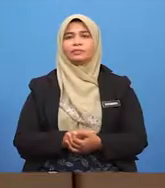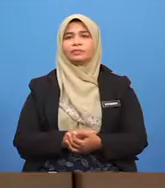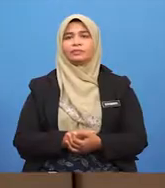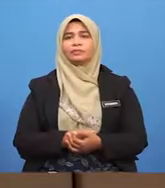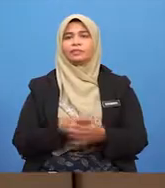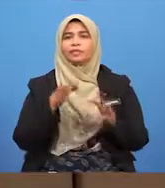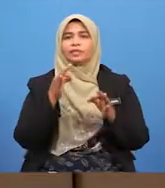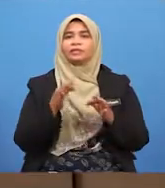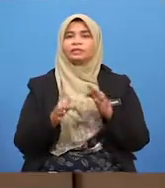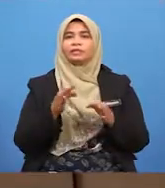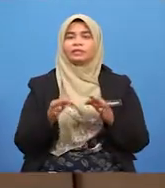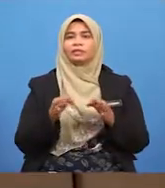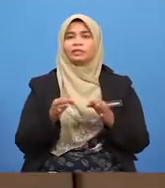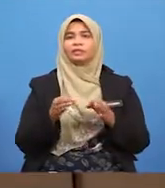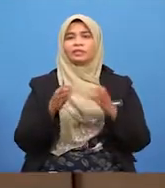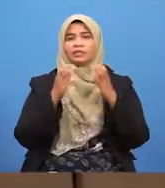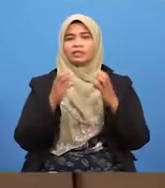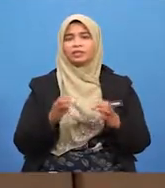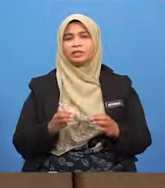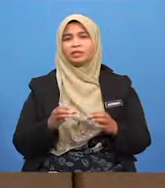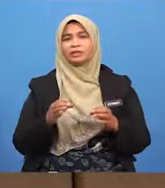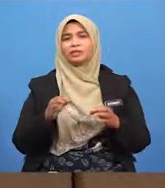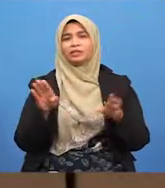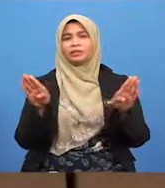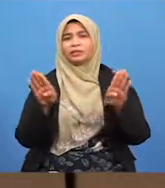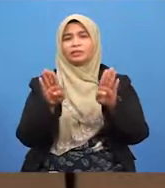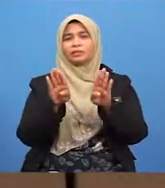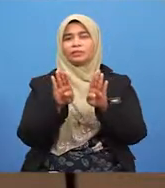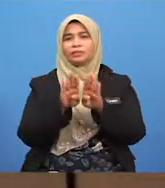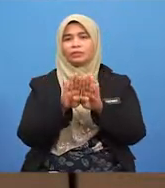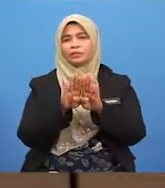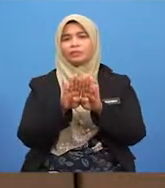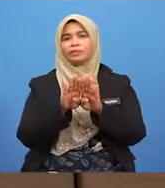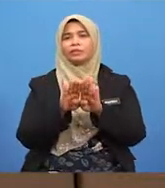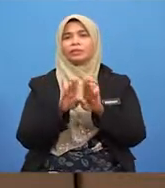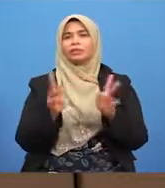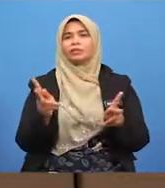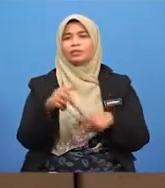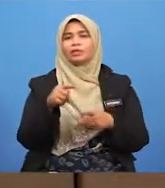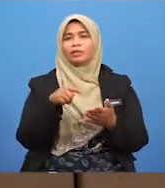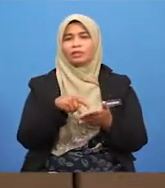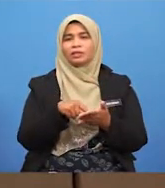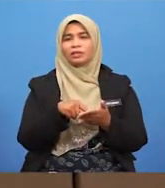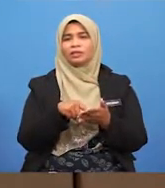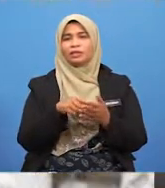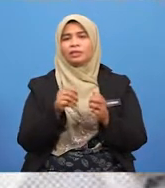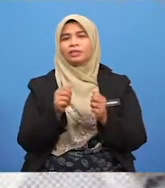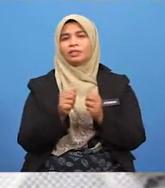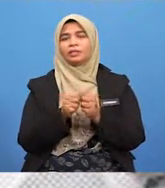jika teknik pemasangan penutup kota ini tidak dipasang dengan teknik yang betul akan menghasilkan